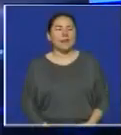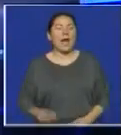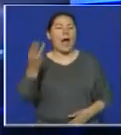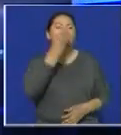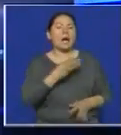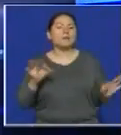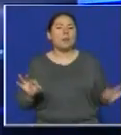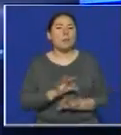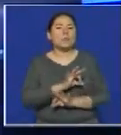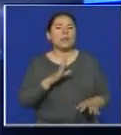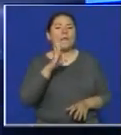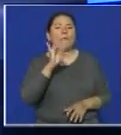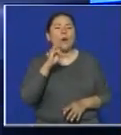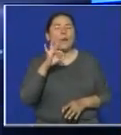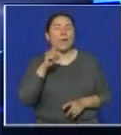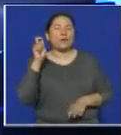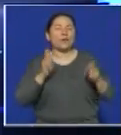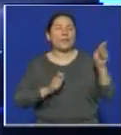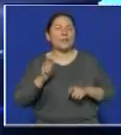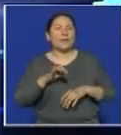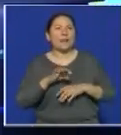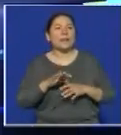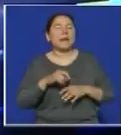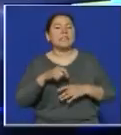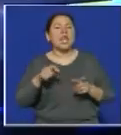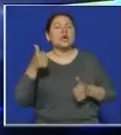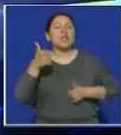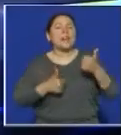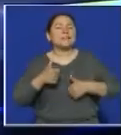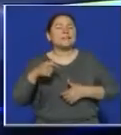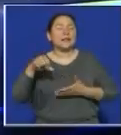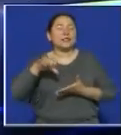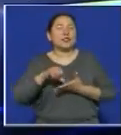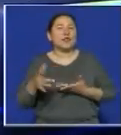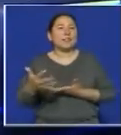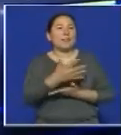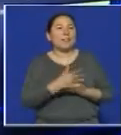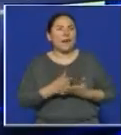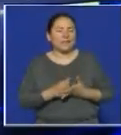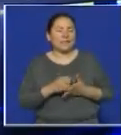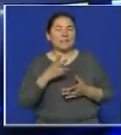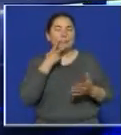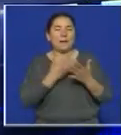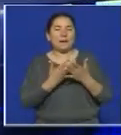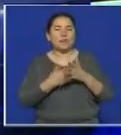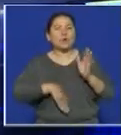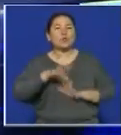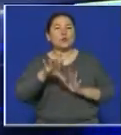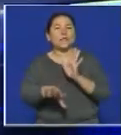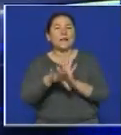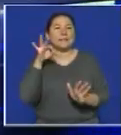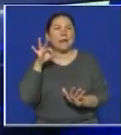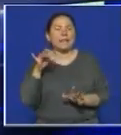Ақтауда музыкалық вояж байқауының қорытынды кезең өтті. Жарысқа жиналған жас өрендері өз өнерлерін сарапқа салды. Үздік деп